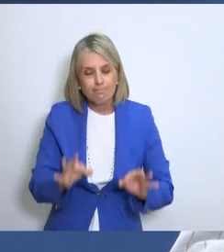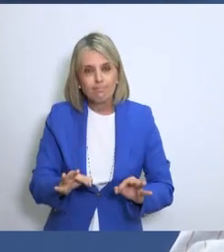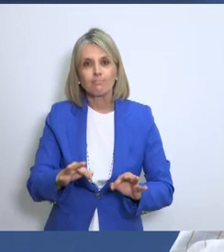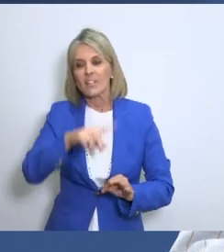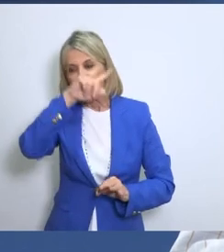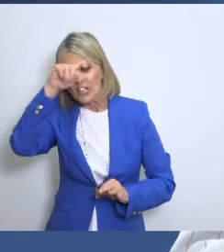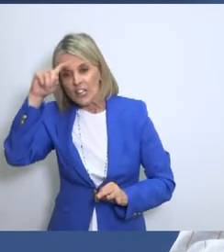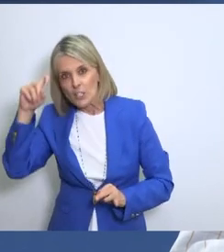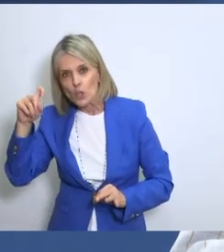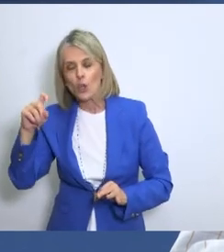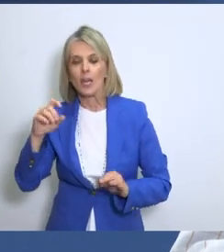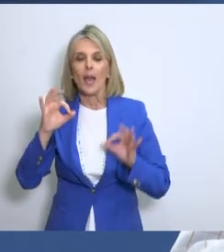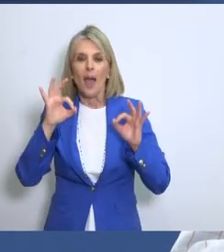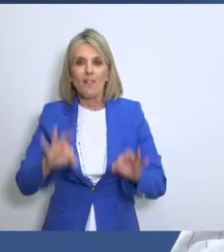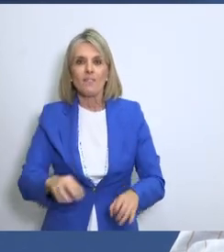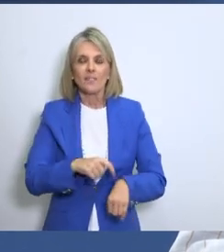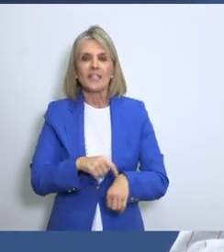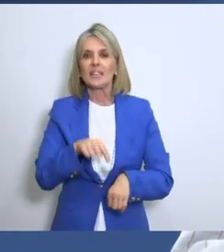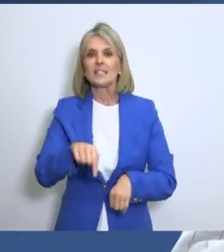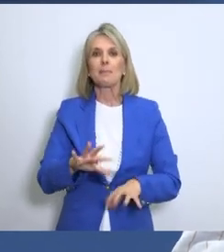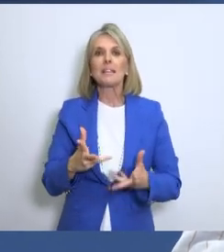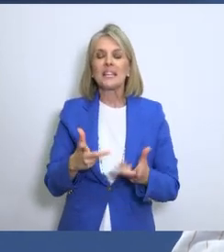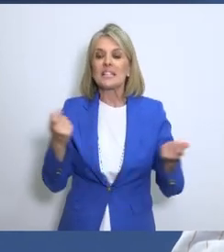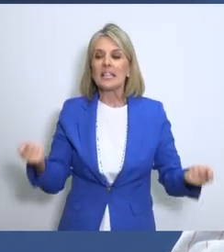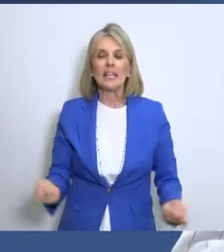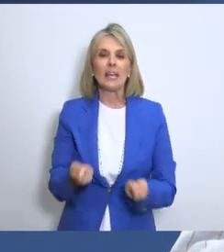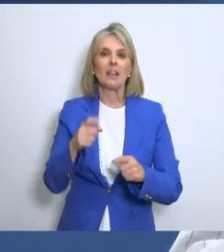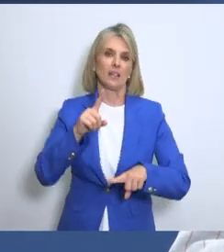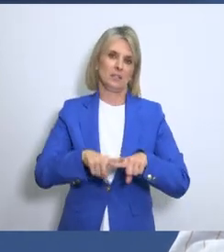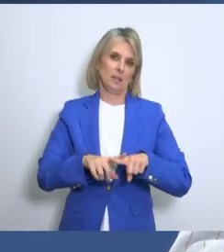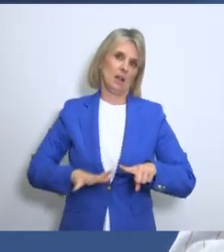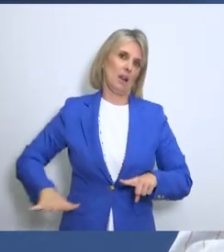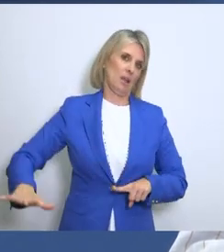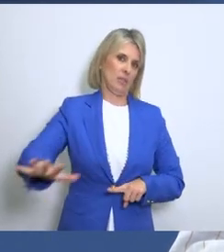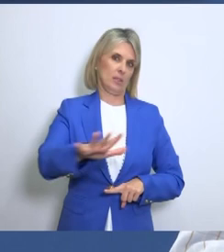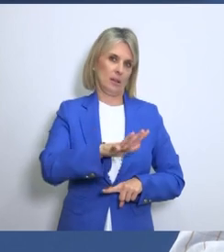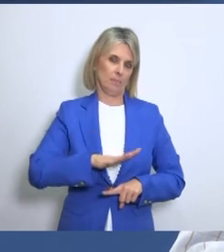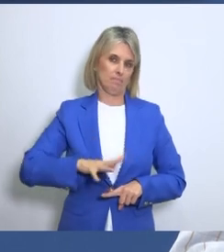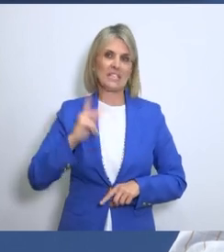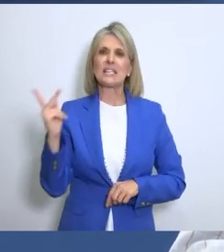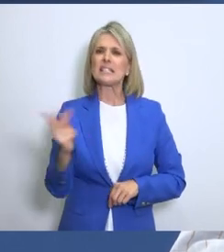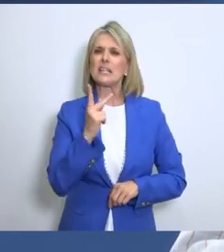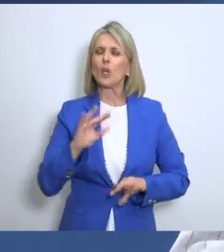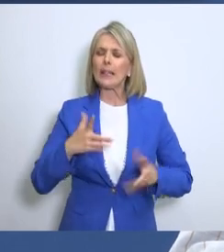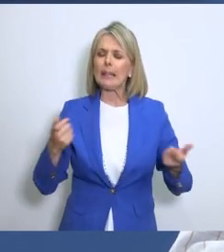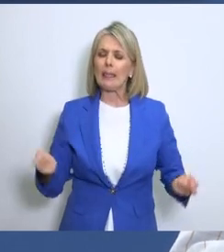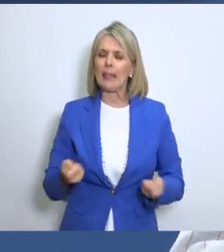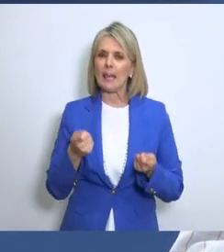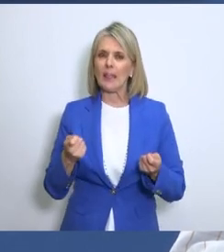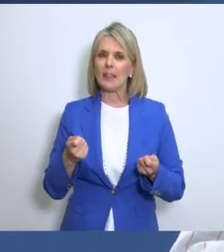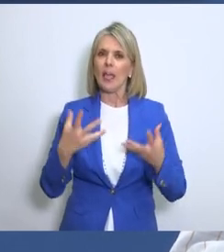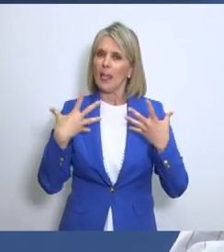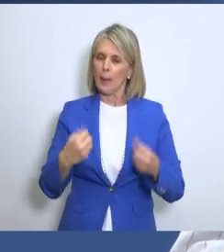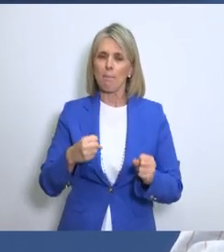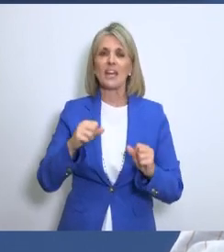μια μαρξιστική ανάλυση το τι συμβαίνει σήμερα στην ελληνική κοινωνία και στο καπιταλιστικό